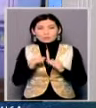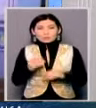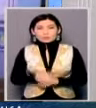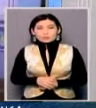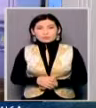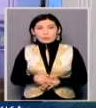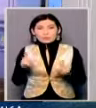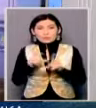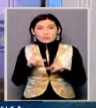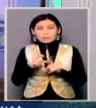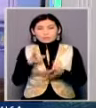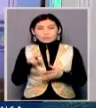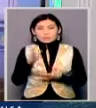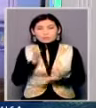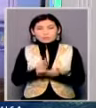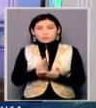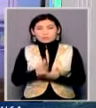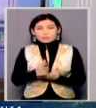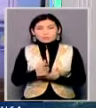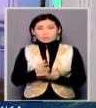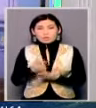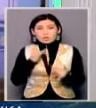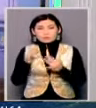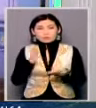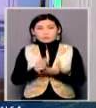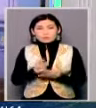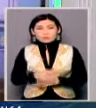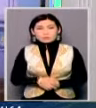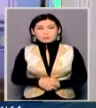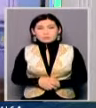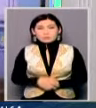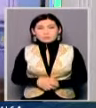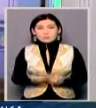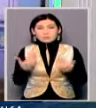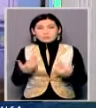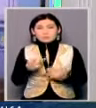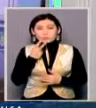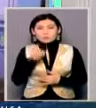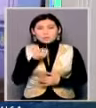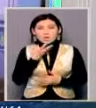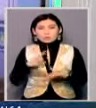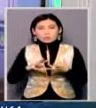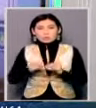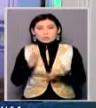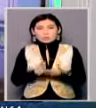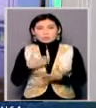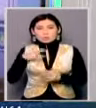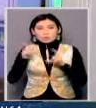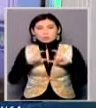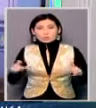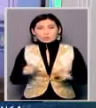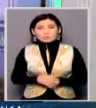даже пословицы и скороговорки. Поэтому сегодня показывают хороший результат наши